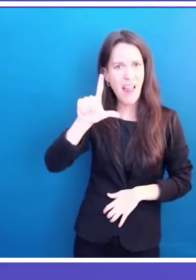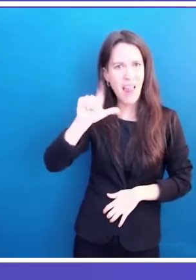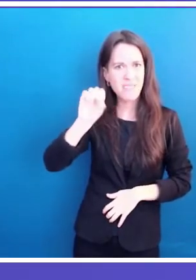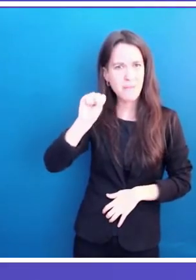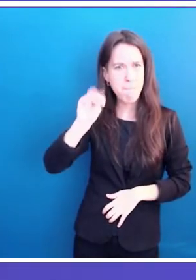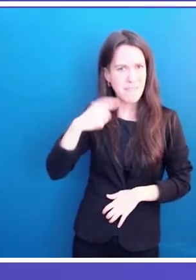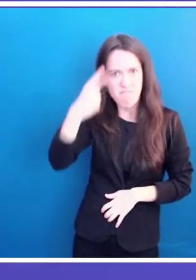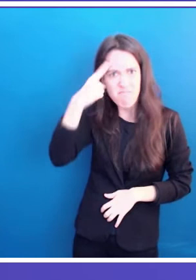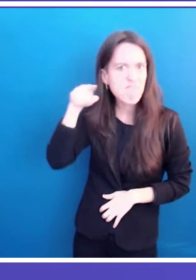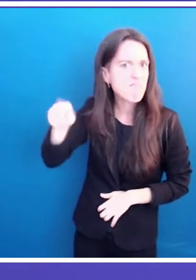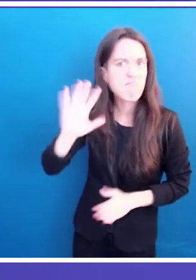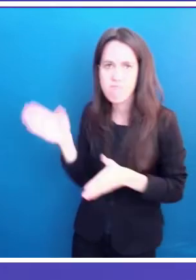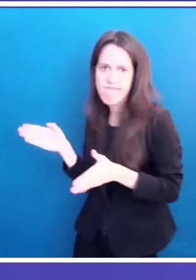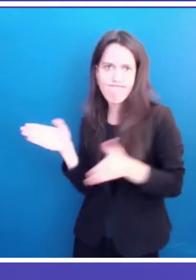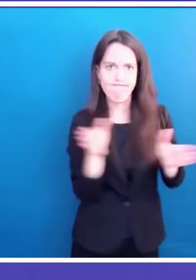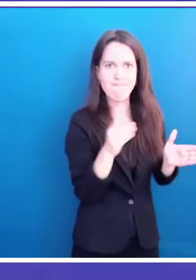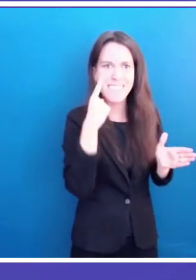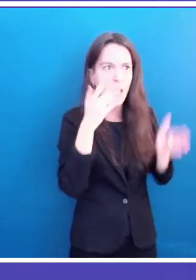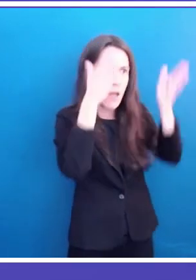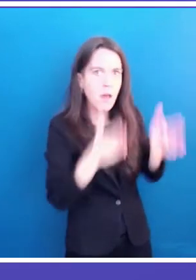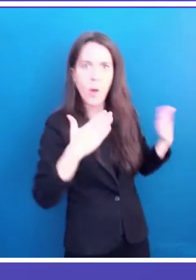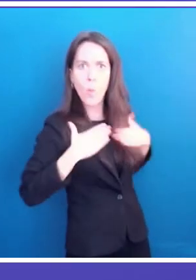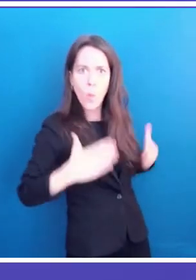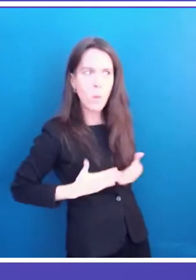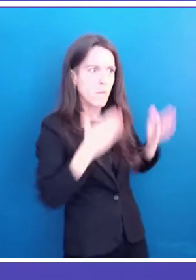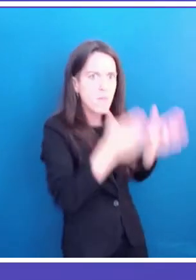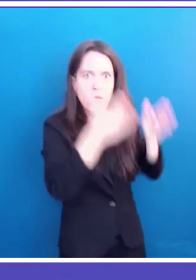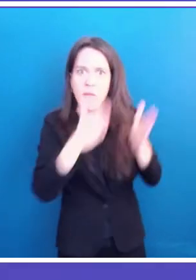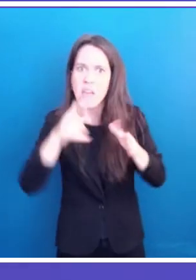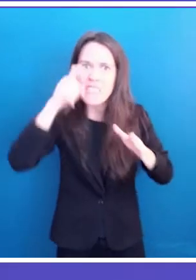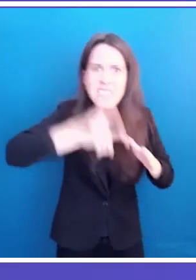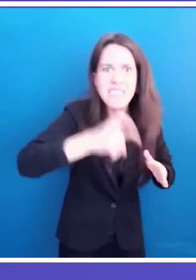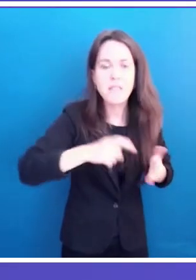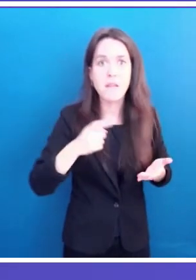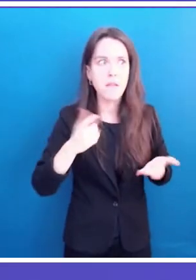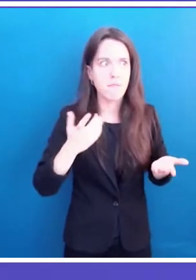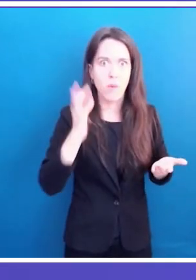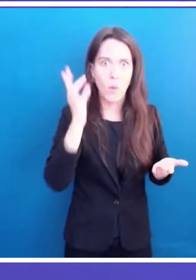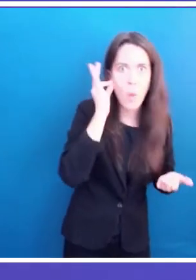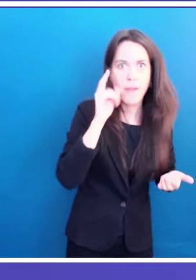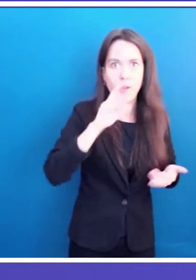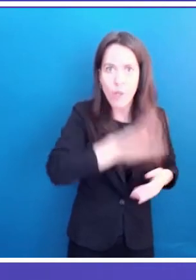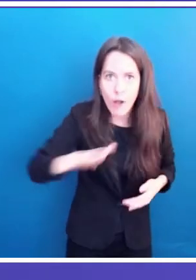رأس المال في خدمة البشر بما في ذلك النساء، وبالتالي علينا أن نعمل بهذه الطريقة. شكرا لحسن الإصغاء.